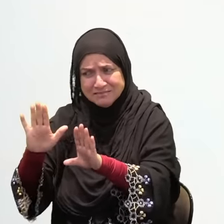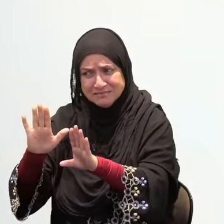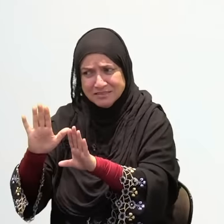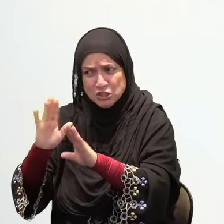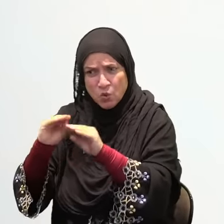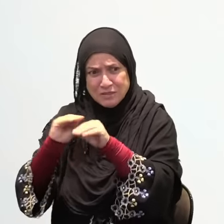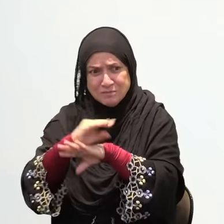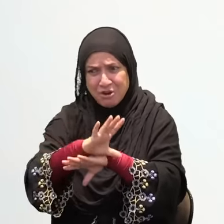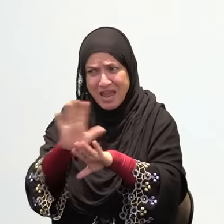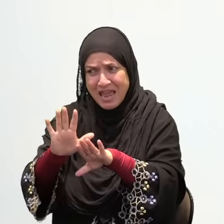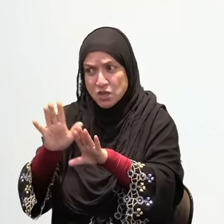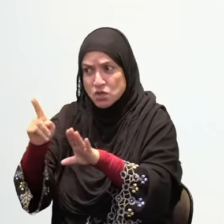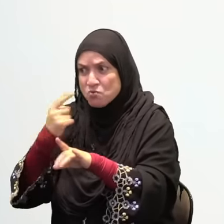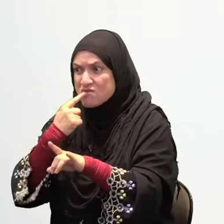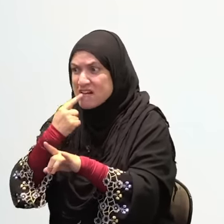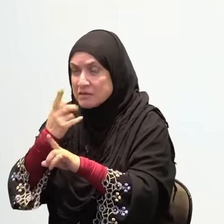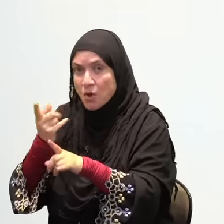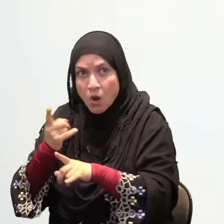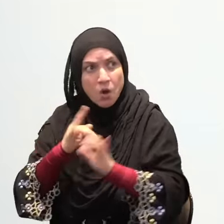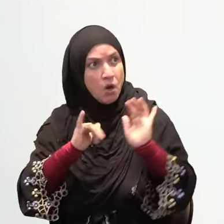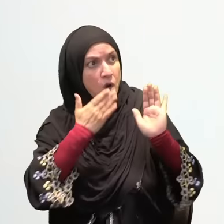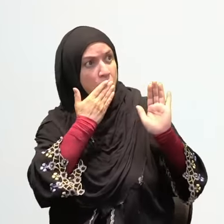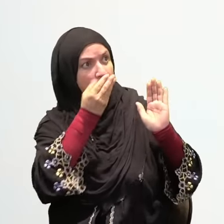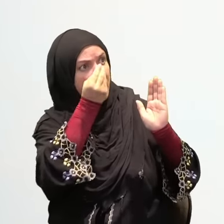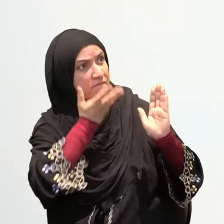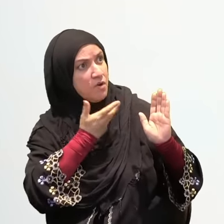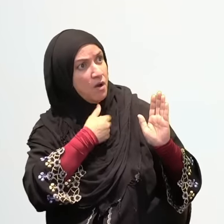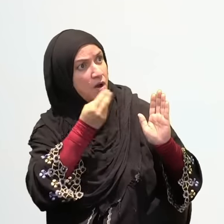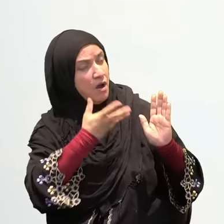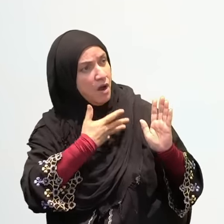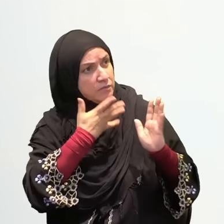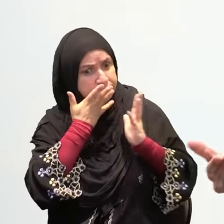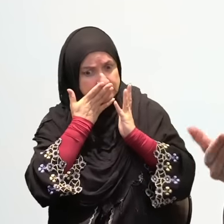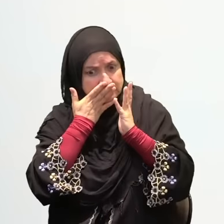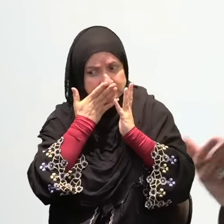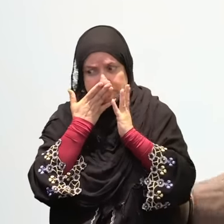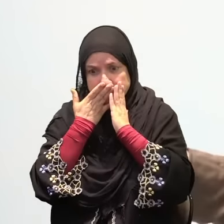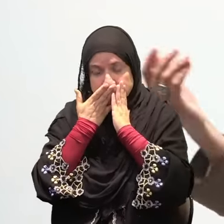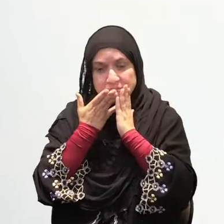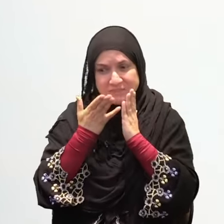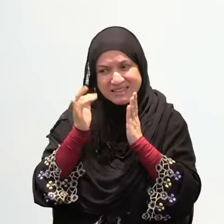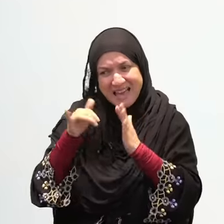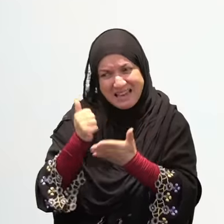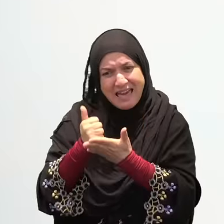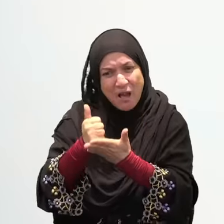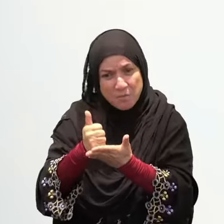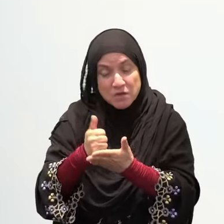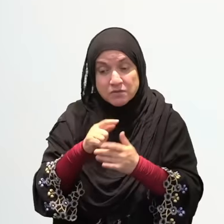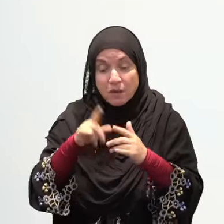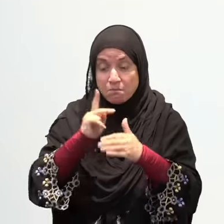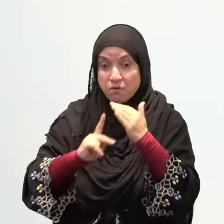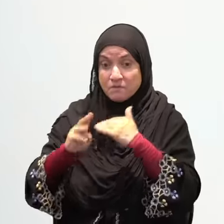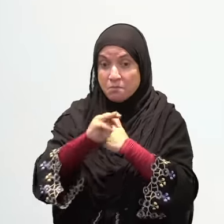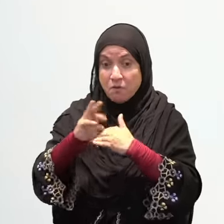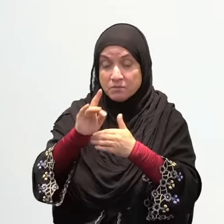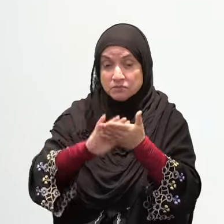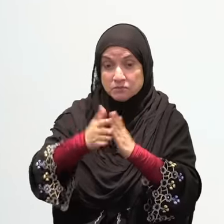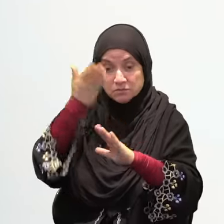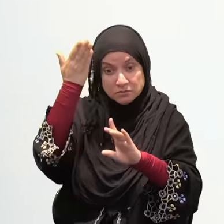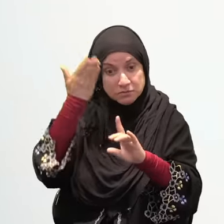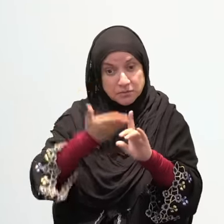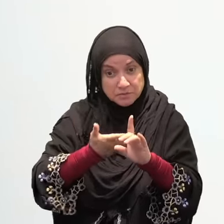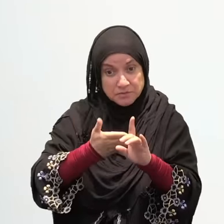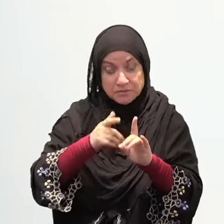about the companions of the Prophet ﷺ. And they thought they were doing good. Ibn Abbas says, let me go talk to these people. Ali radiallahu anhu